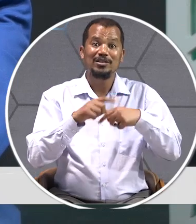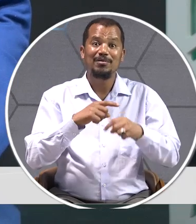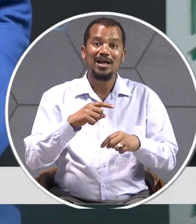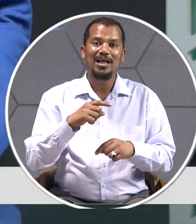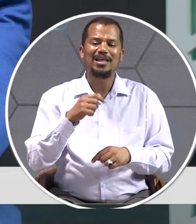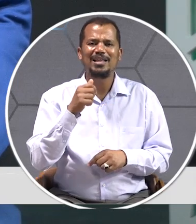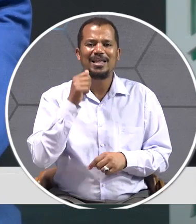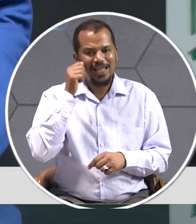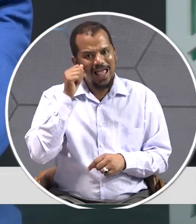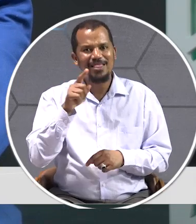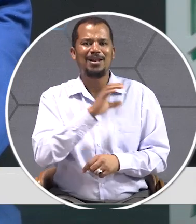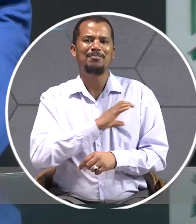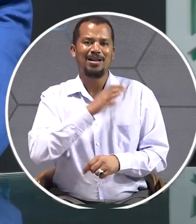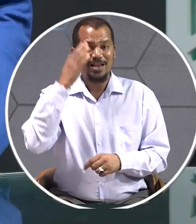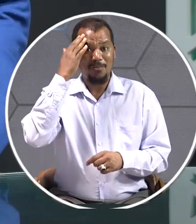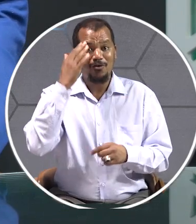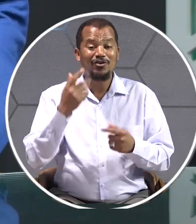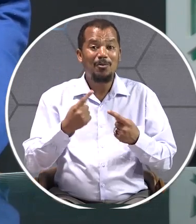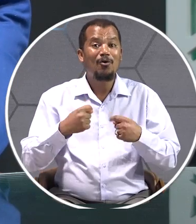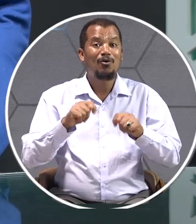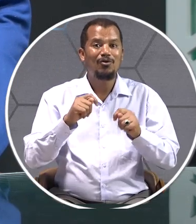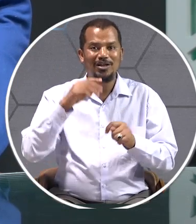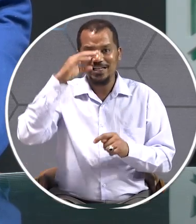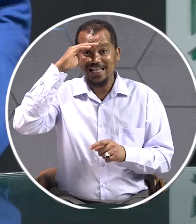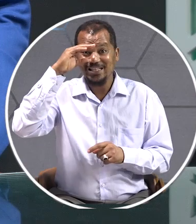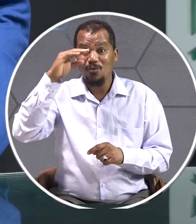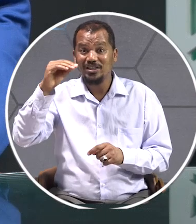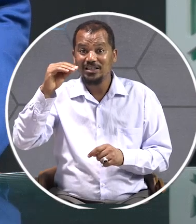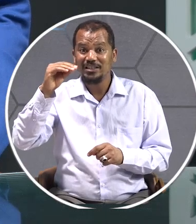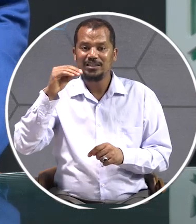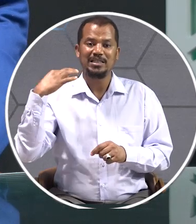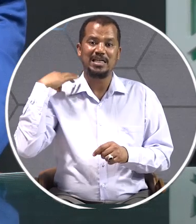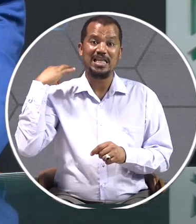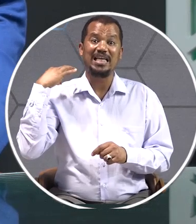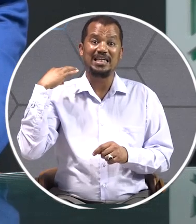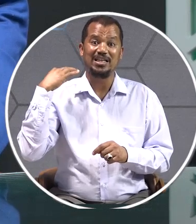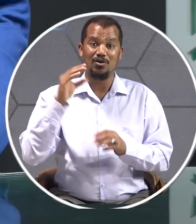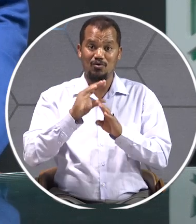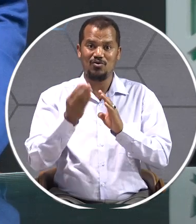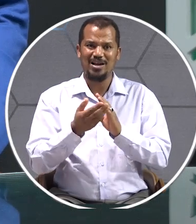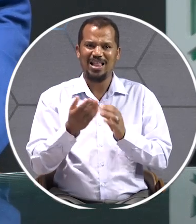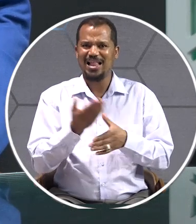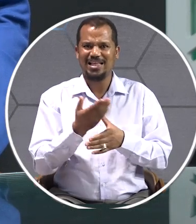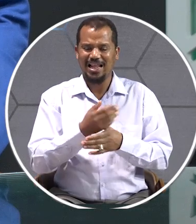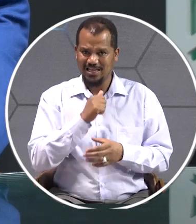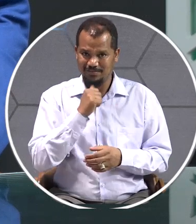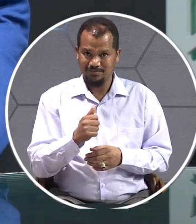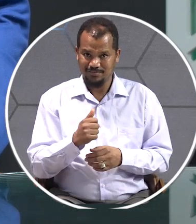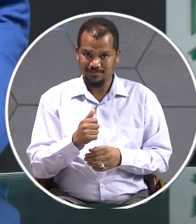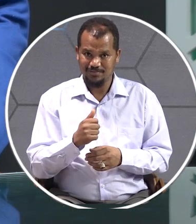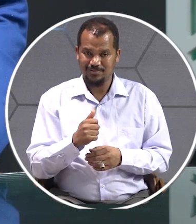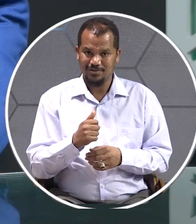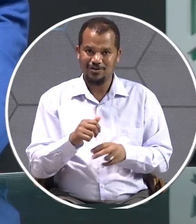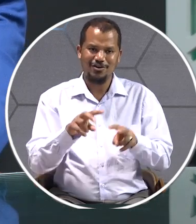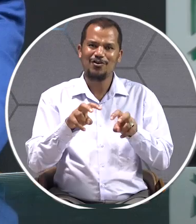የግል ባህሪህን ትንሽ ለማወቅ እንደሞከርኩት የሰዎችን የግል ክሬዲት አትነፍግም።